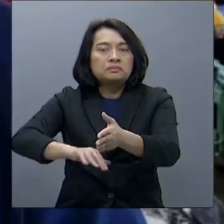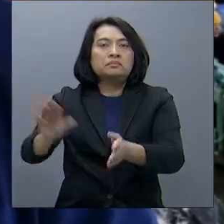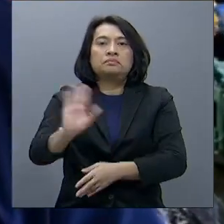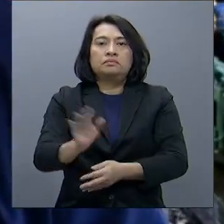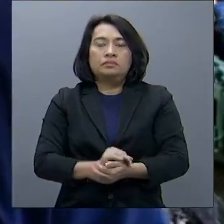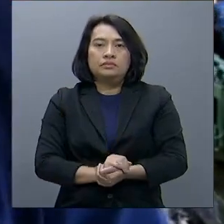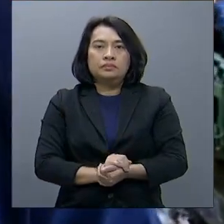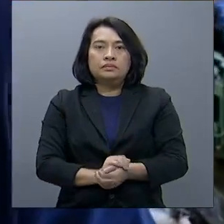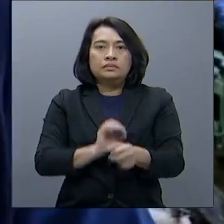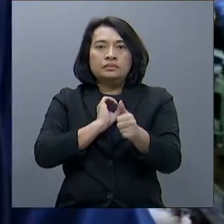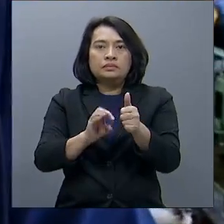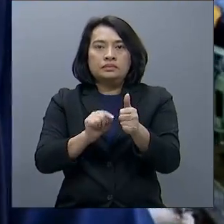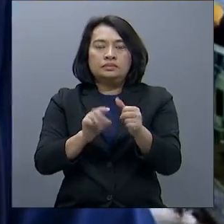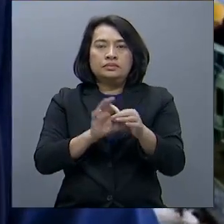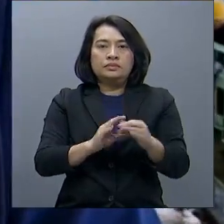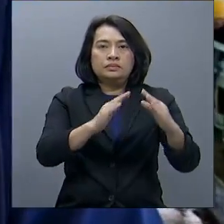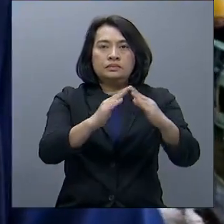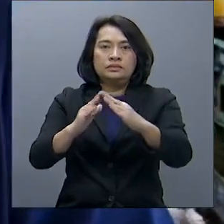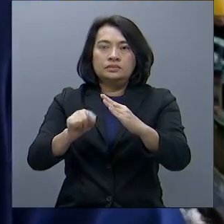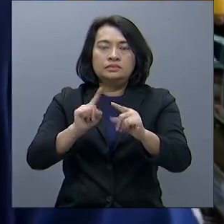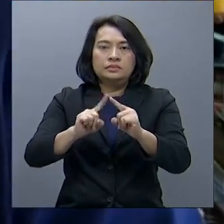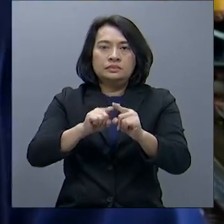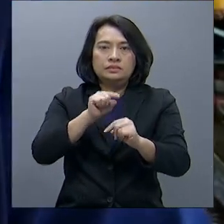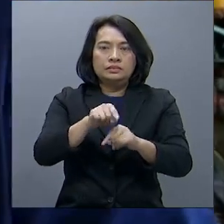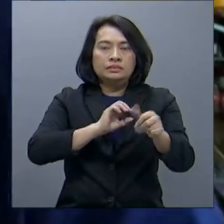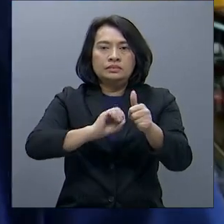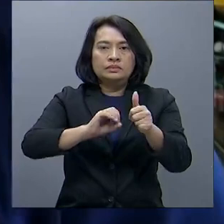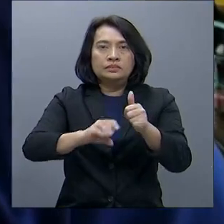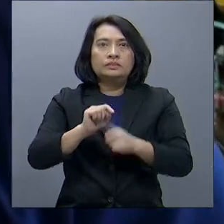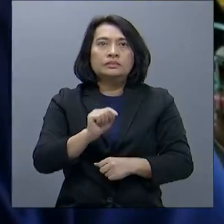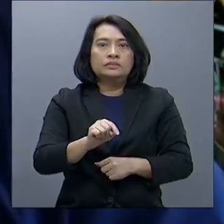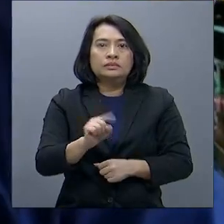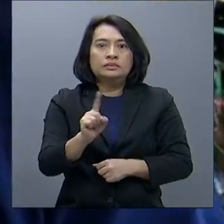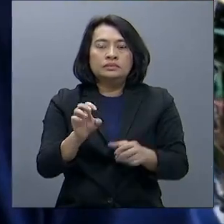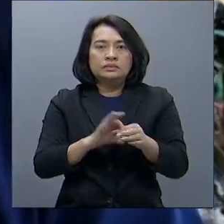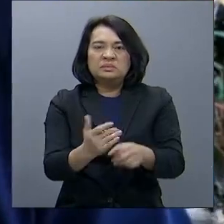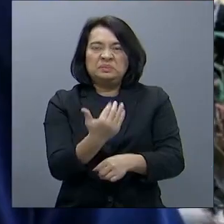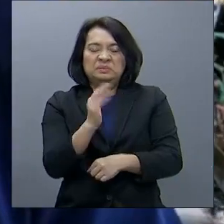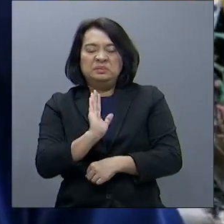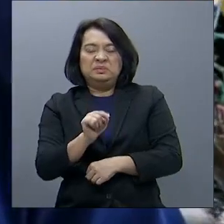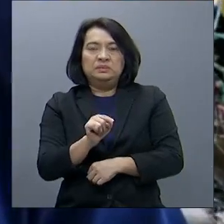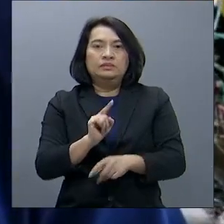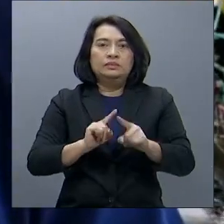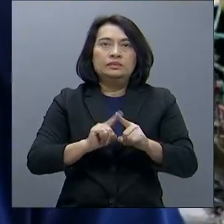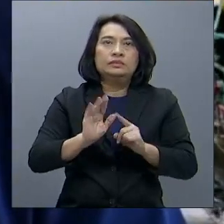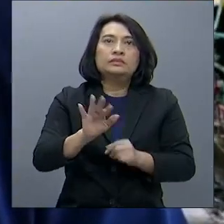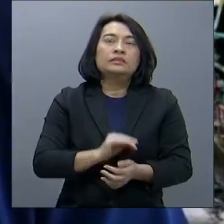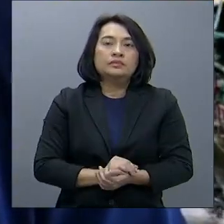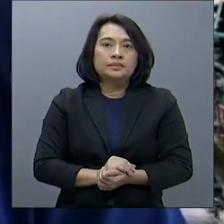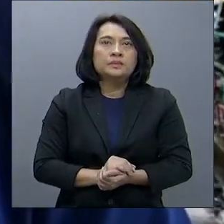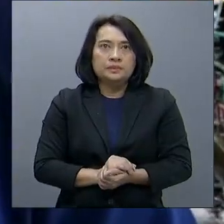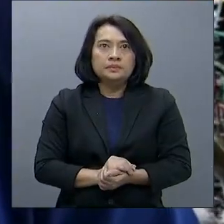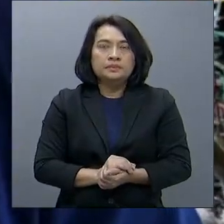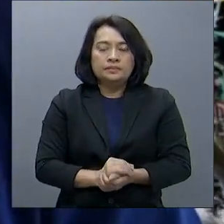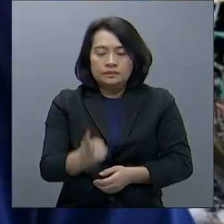ะนำให้มีโรงเรือนที่พางกินเนาะอันนี้ส่วนนี้เดี๋ยวจะ